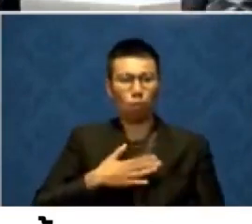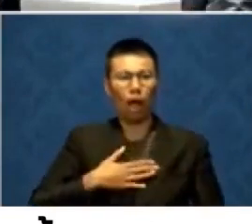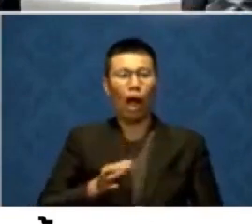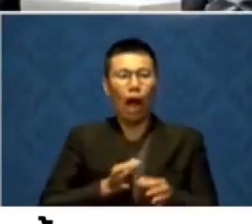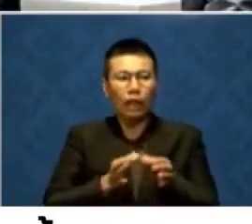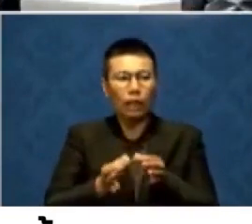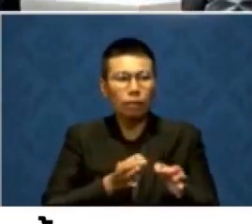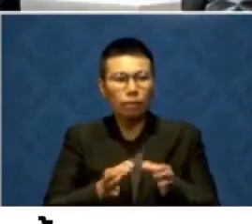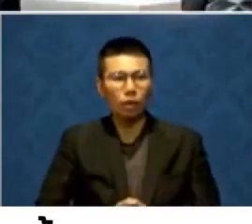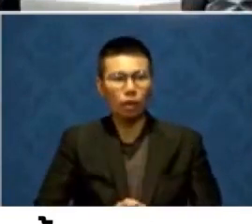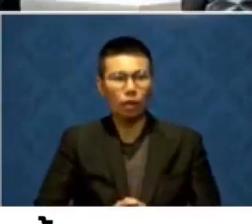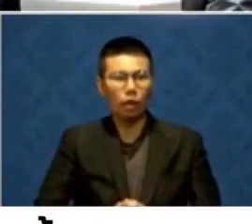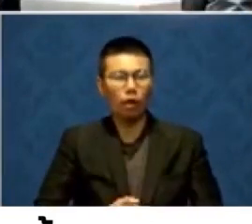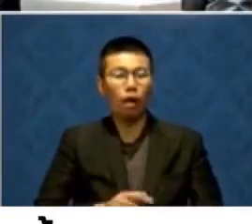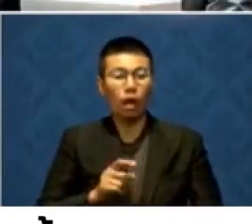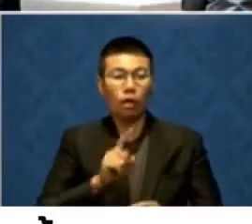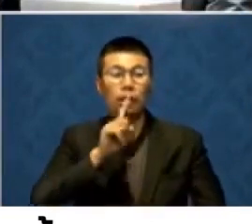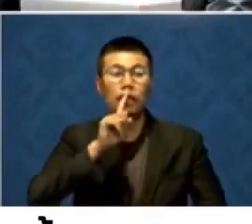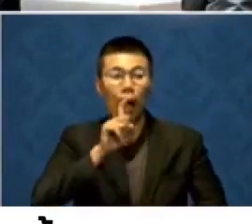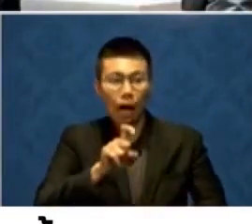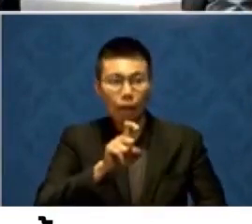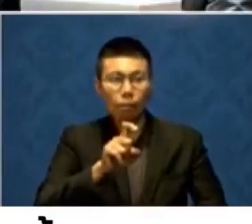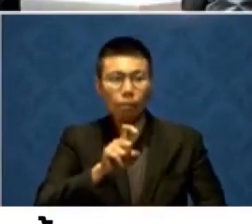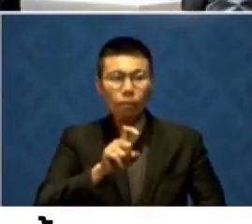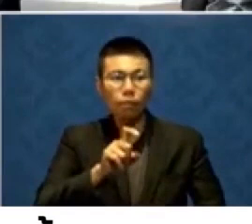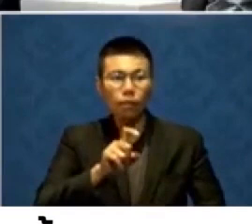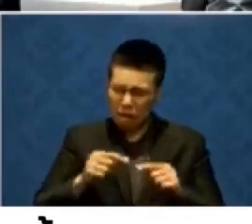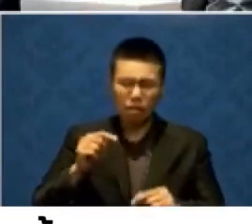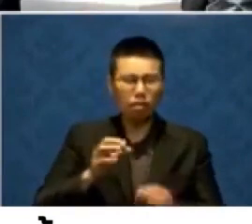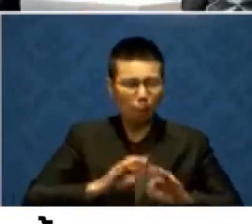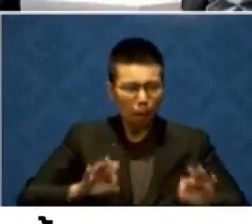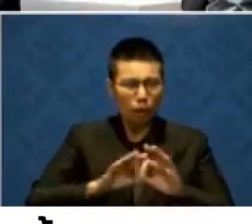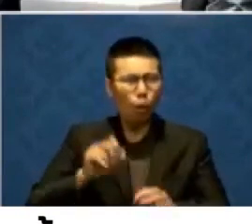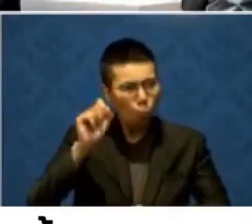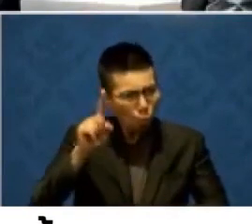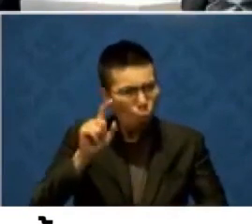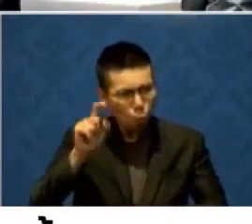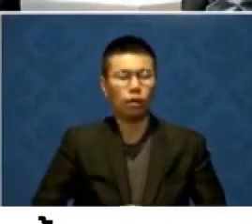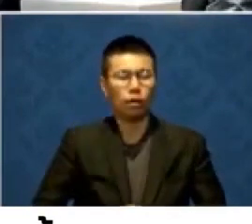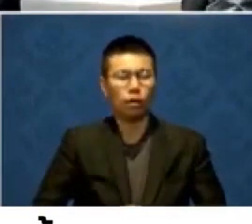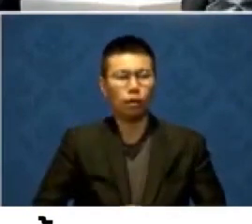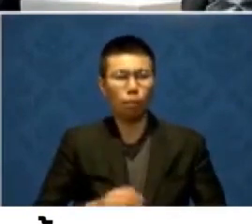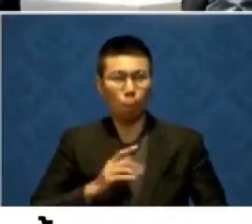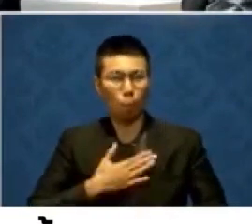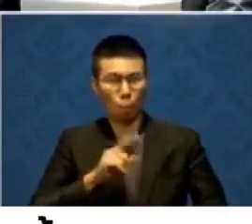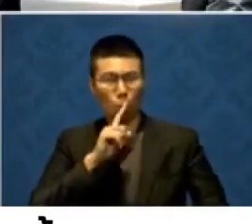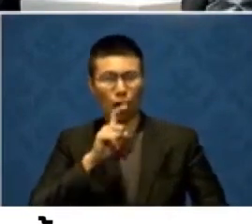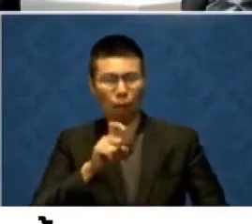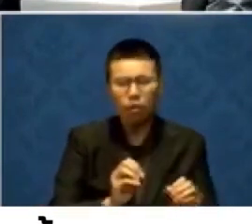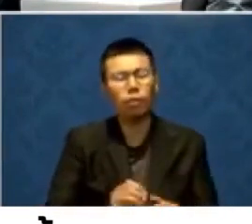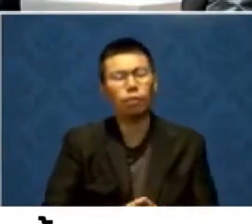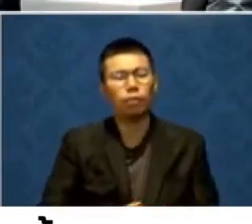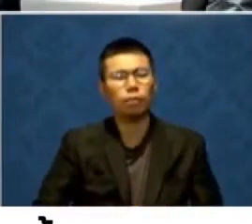นไอ้เรื่องที่ผมถามเนี่ยมันเป็นเรื่องที่มันมีความจำเป็นเร่งด่วนและเนื่องจากเรื่องที่ผมถามมันเป็นเรื่องตำรวจ